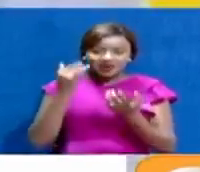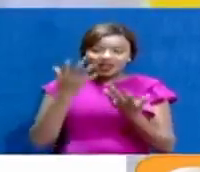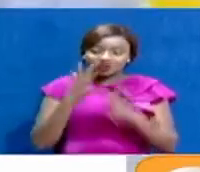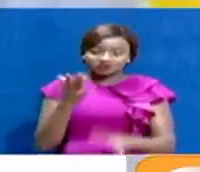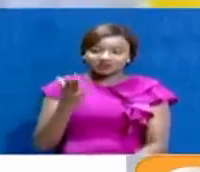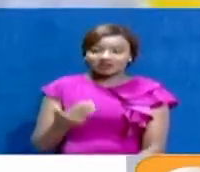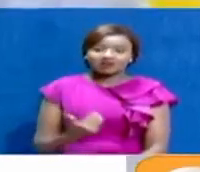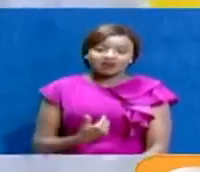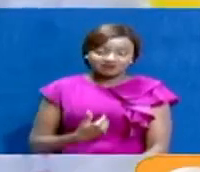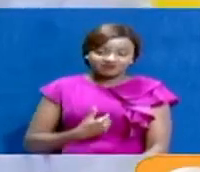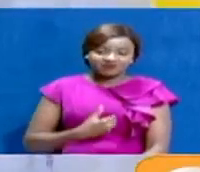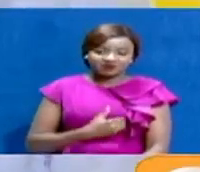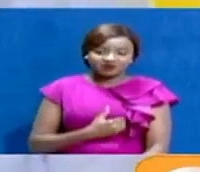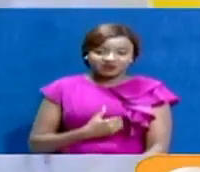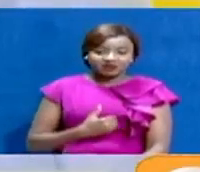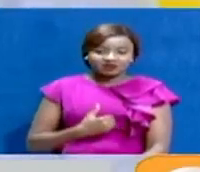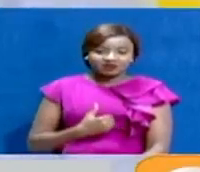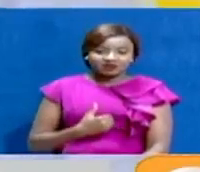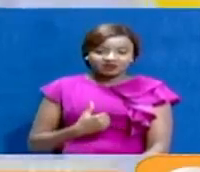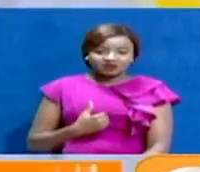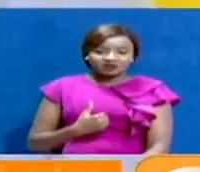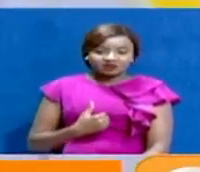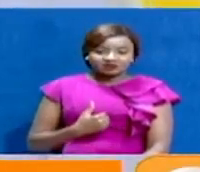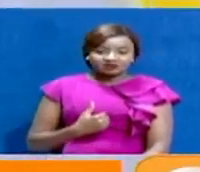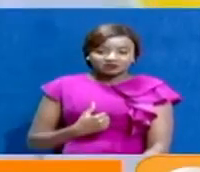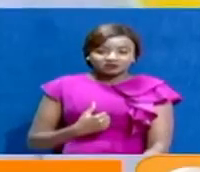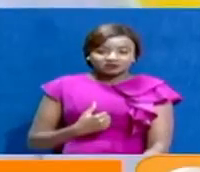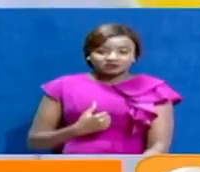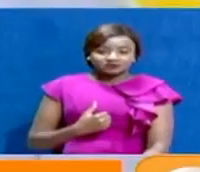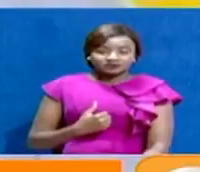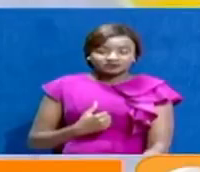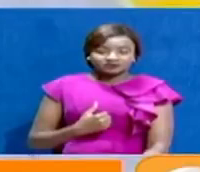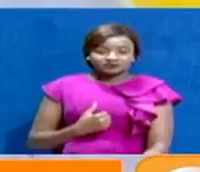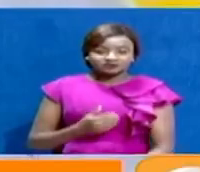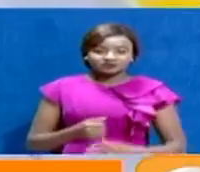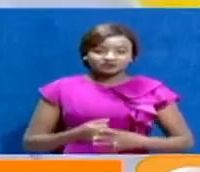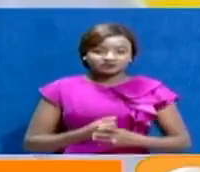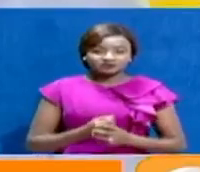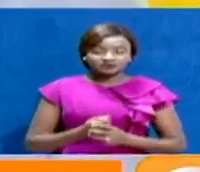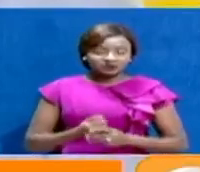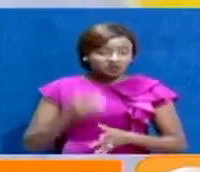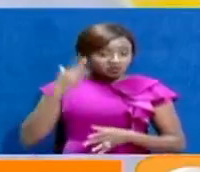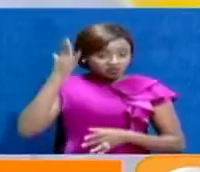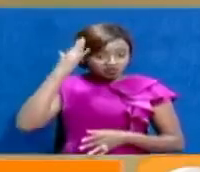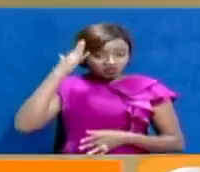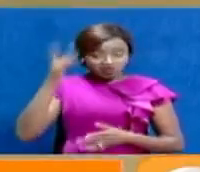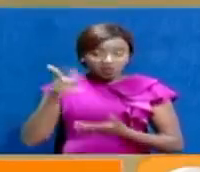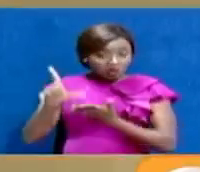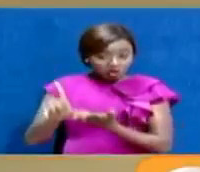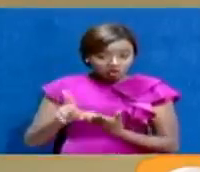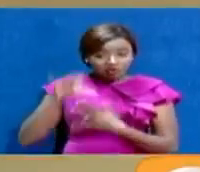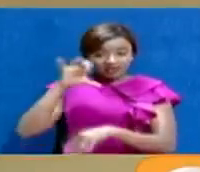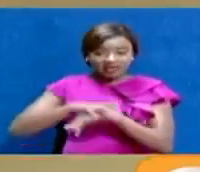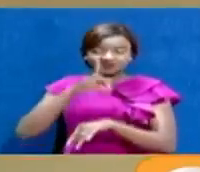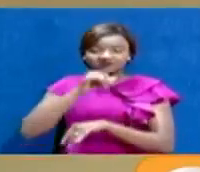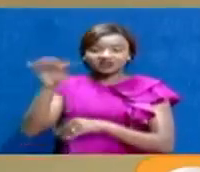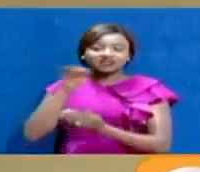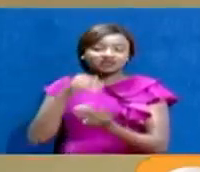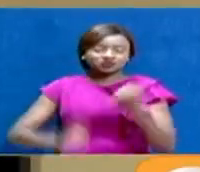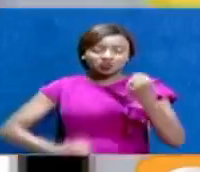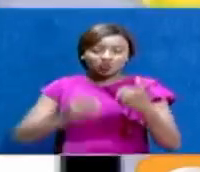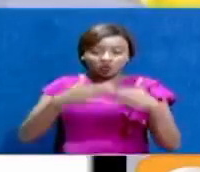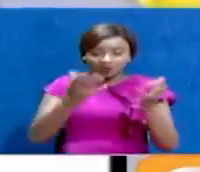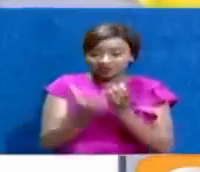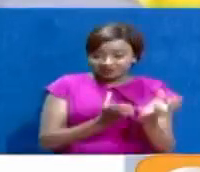issue, there's no retrieve. The debt that you have is still there. There's no one trying to support anything. But you need to